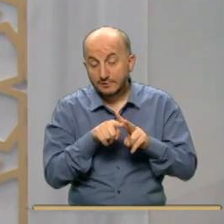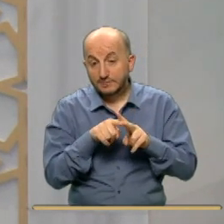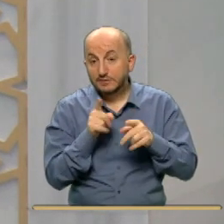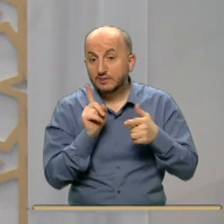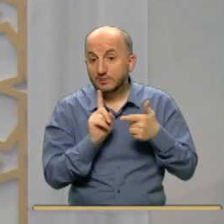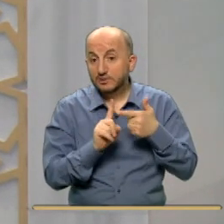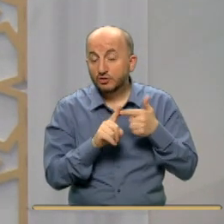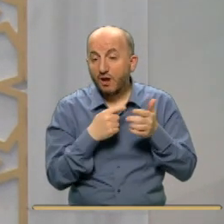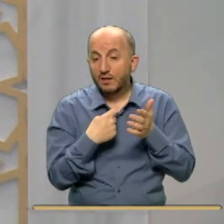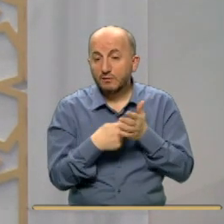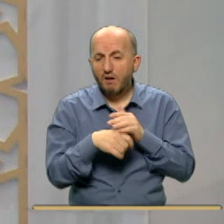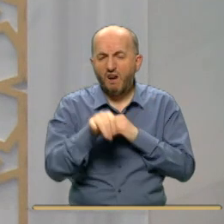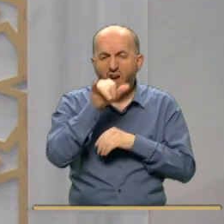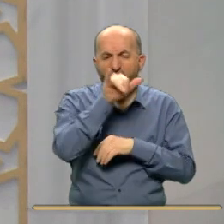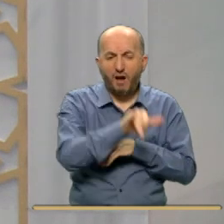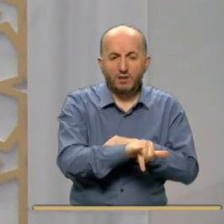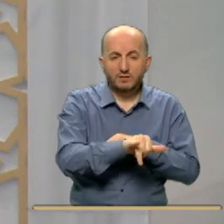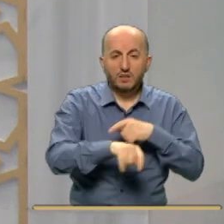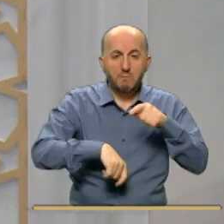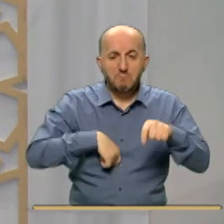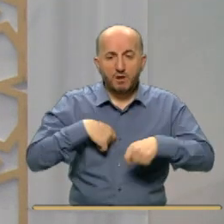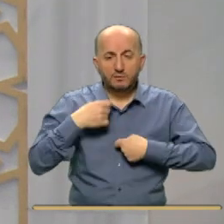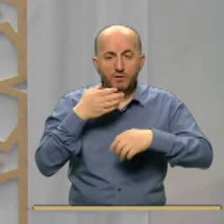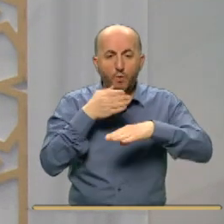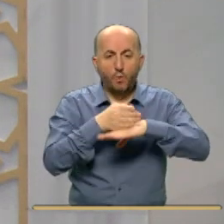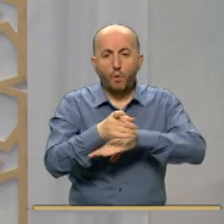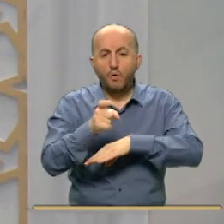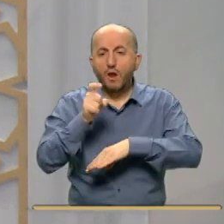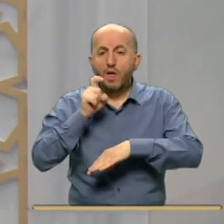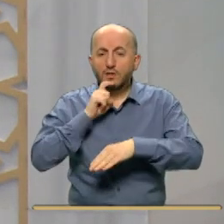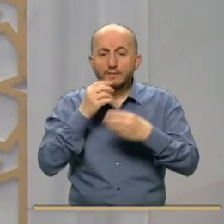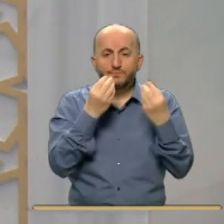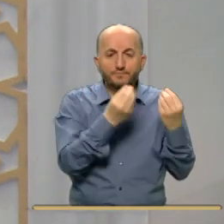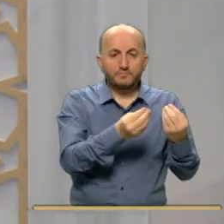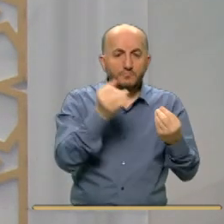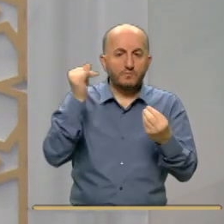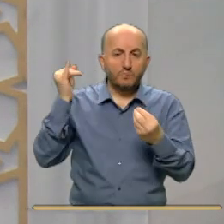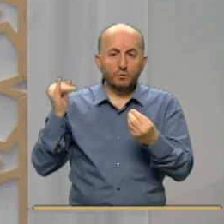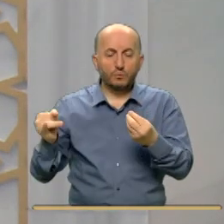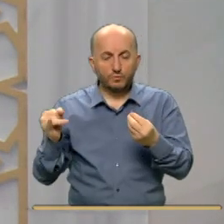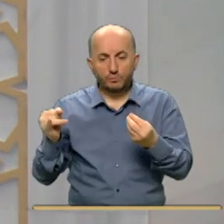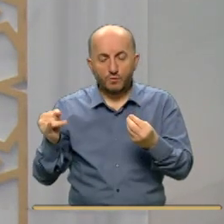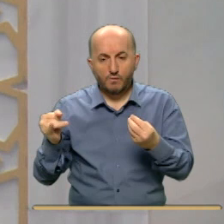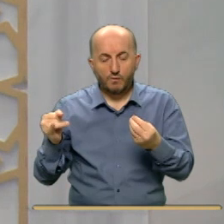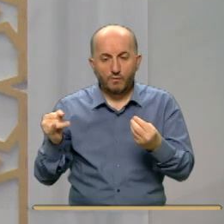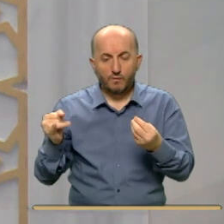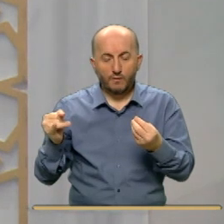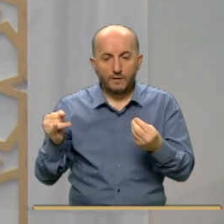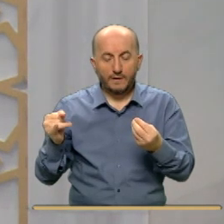adıdır. Hak ile batılı, doğru ile yanlışı, iyi ile kötüyü.